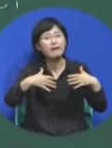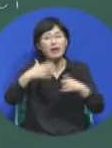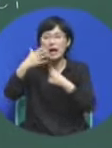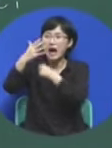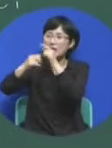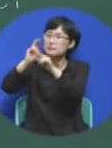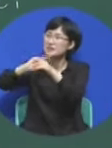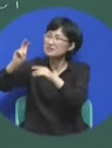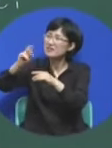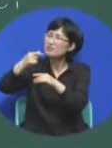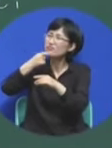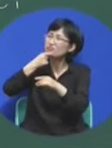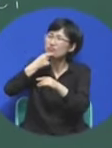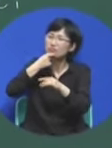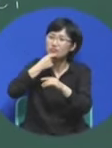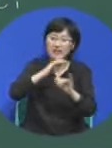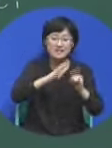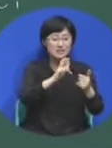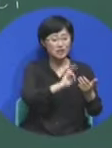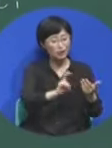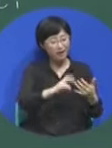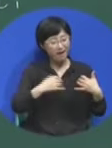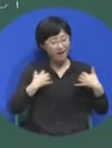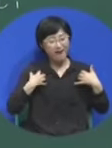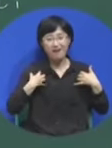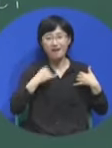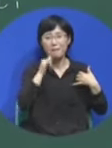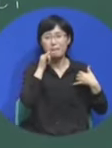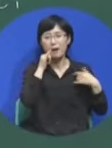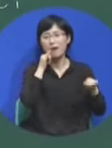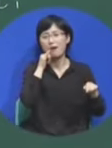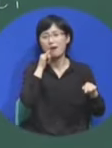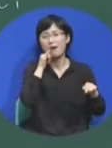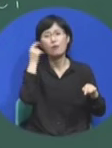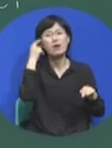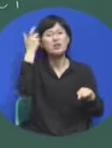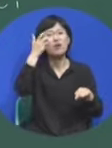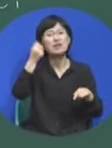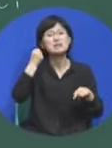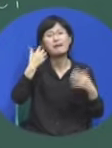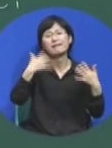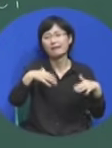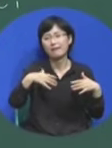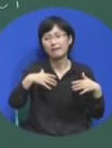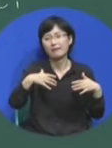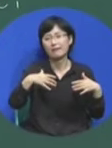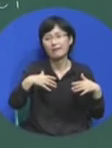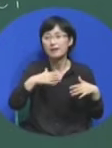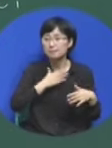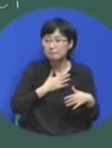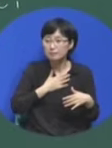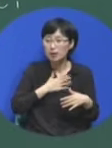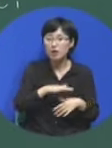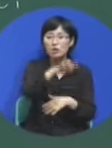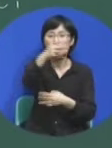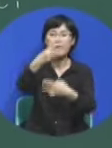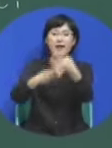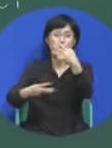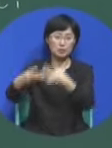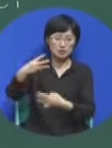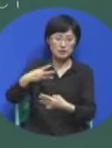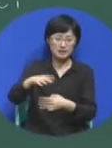因为他心里都是一个状态非常软弱的状态. 그러니까 우리 모든 렘넌트들의 마음 속에도 모든 세상 음악이 찬양으로 회복되기를 축복합니다.